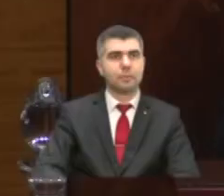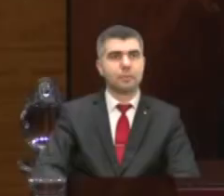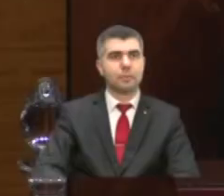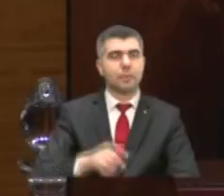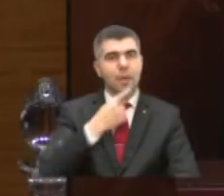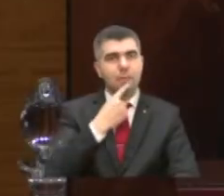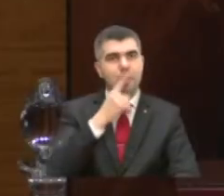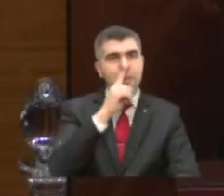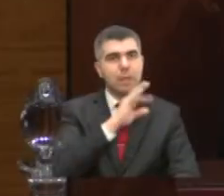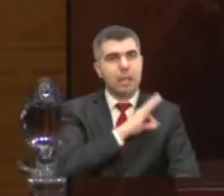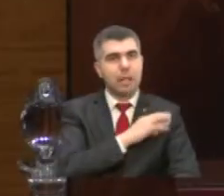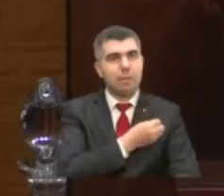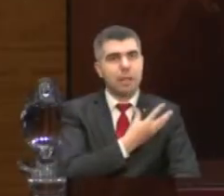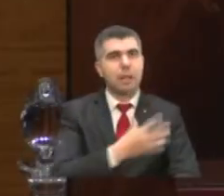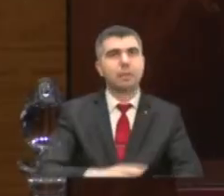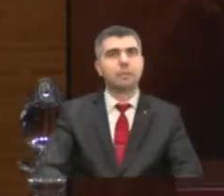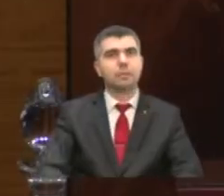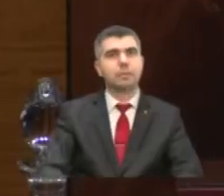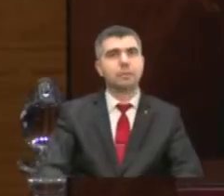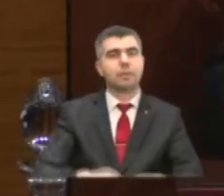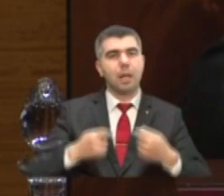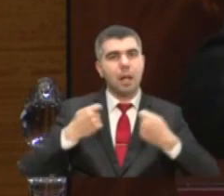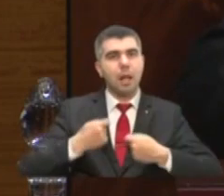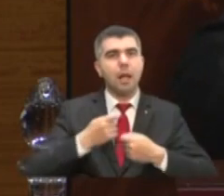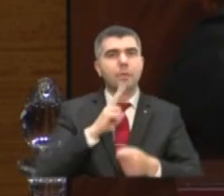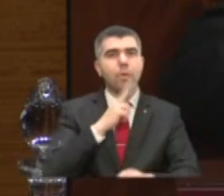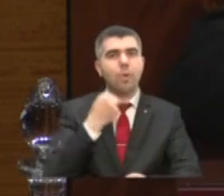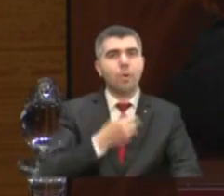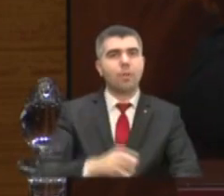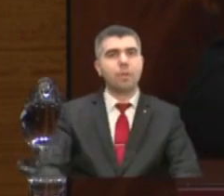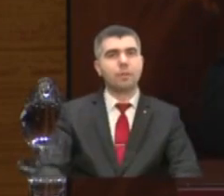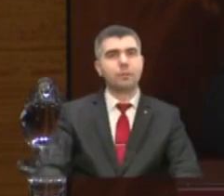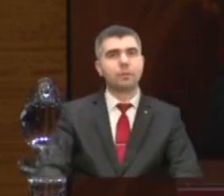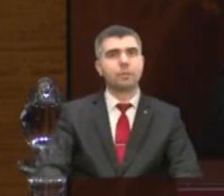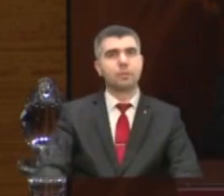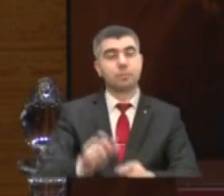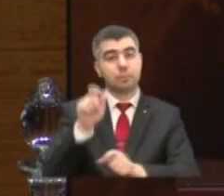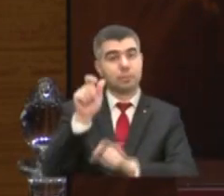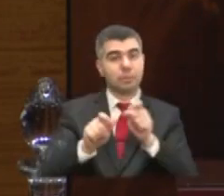بسم الله الرحمن الرحيم. السيد رئيس الحكومة، السادة الوزراء،